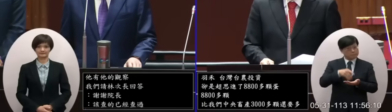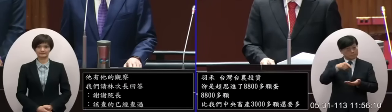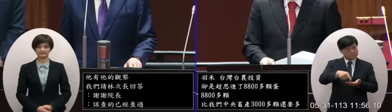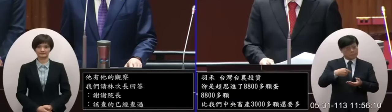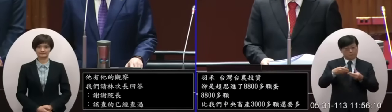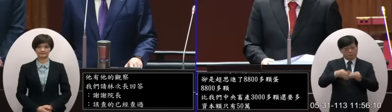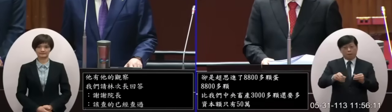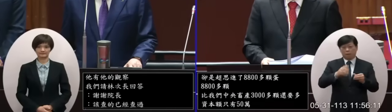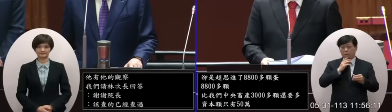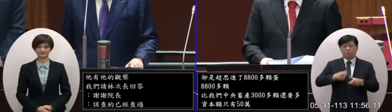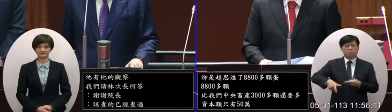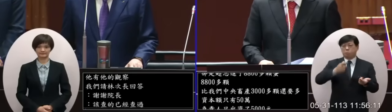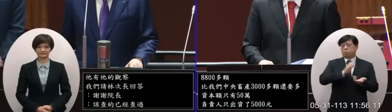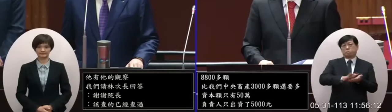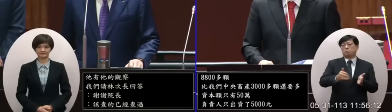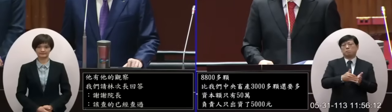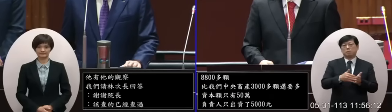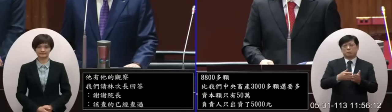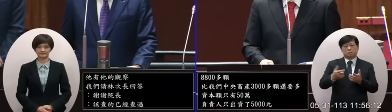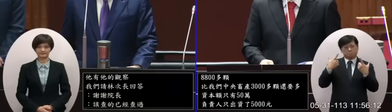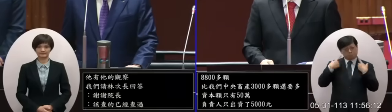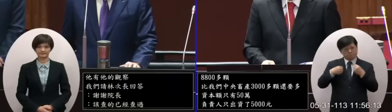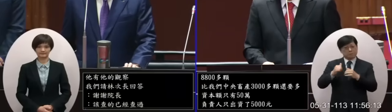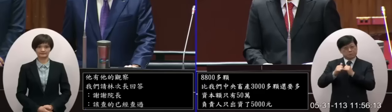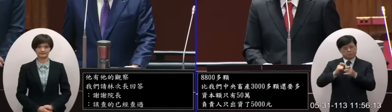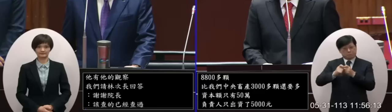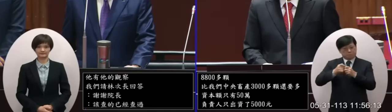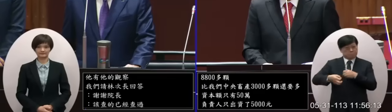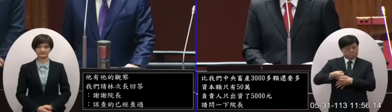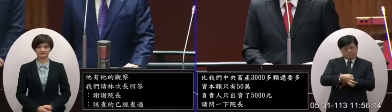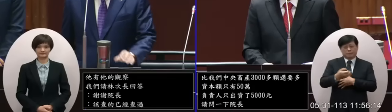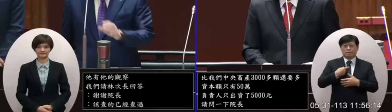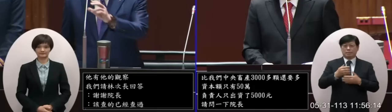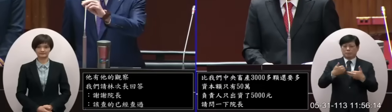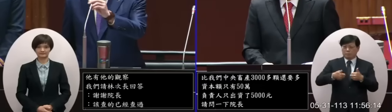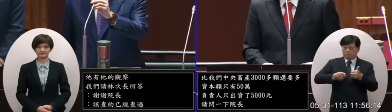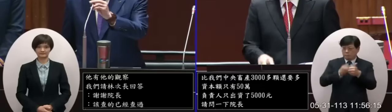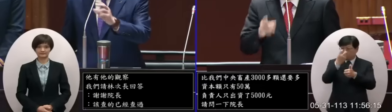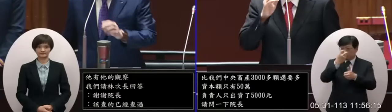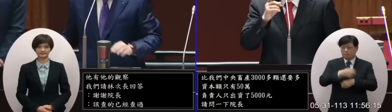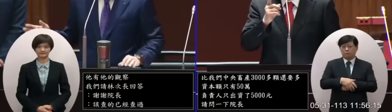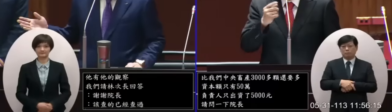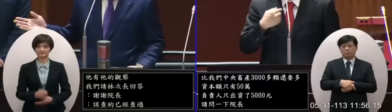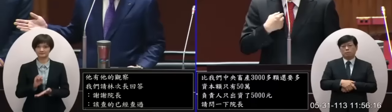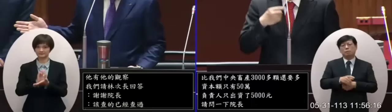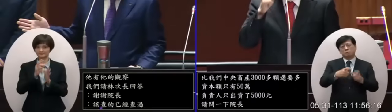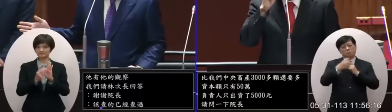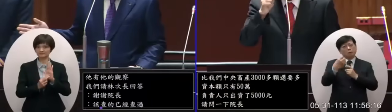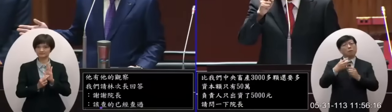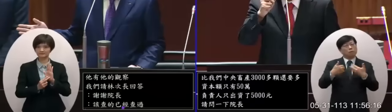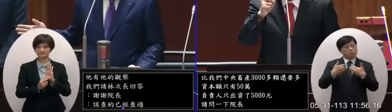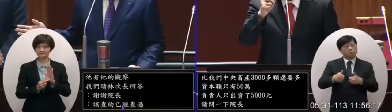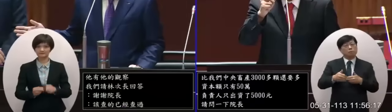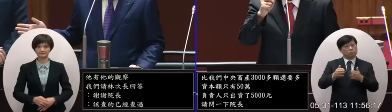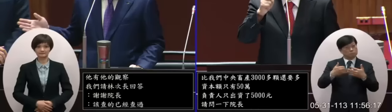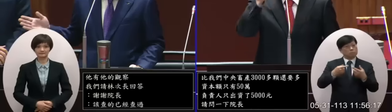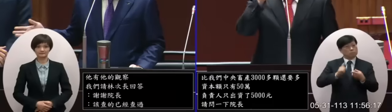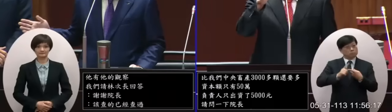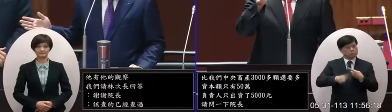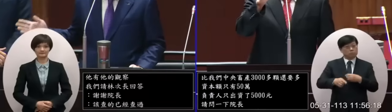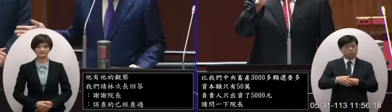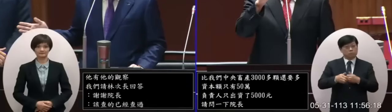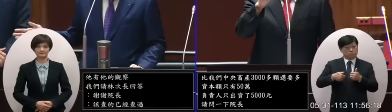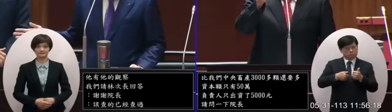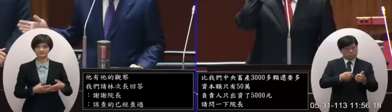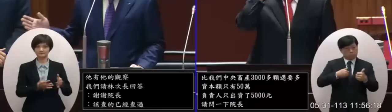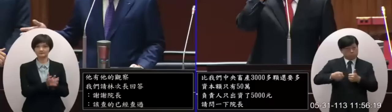个蛋销毁了，民脂民膏，要不要查？你只要回答本席，该不该查？ 陈